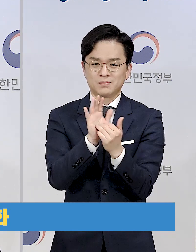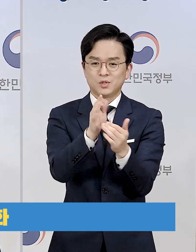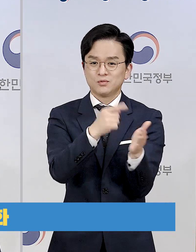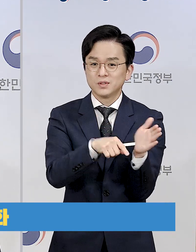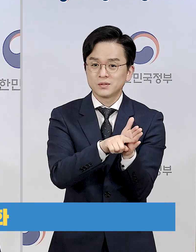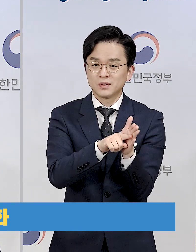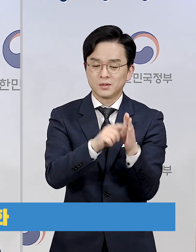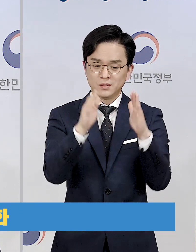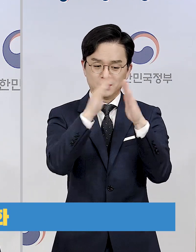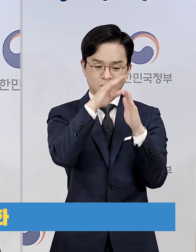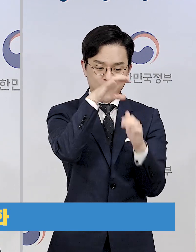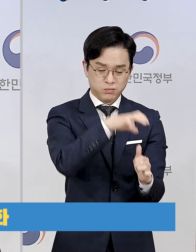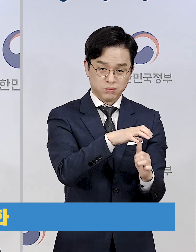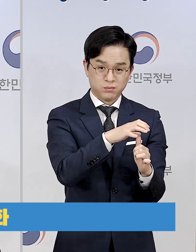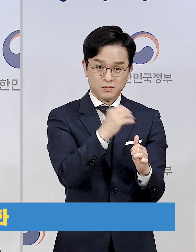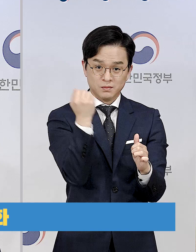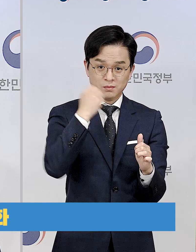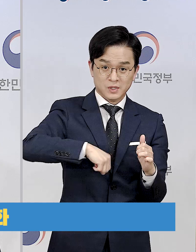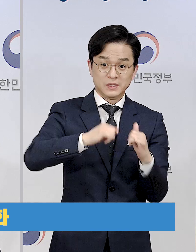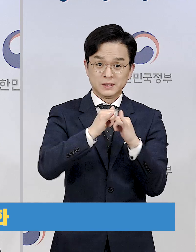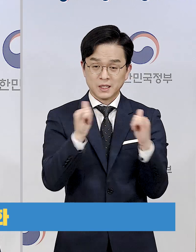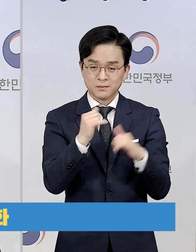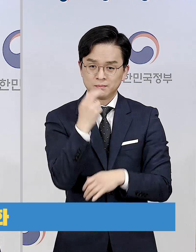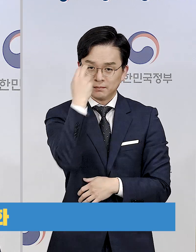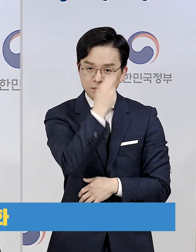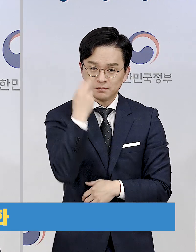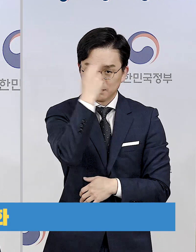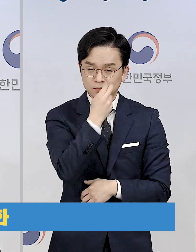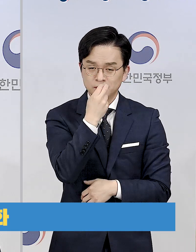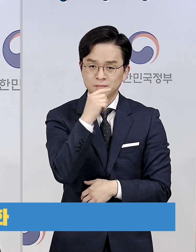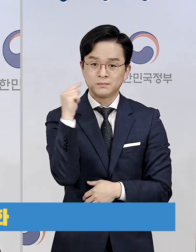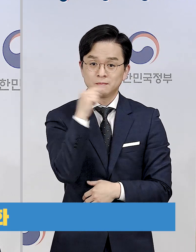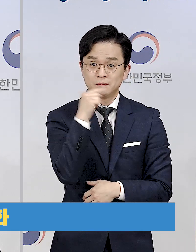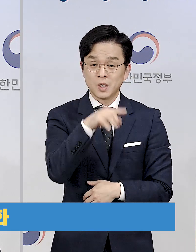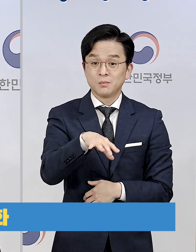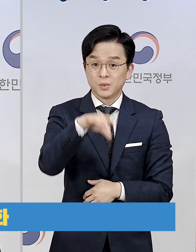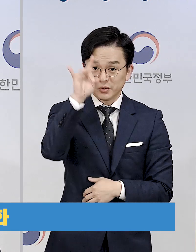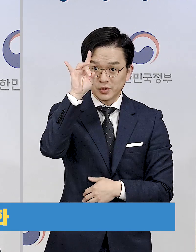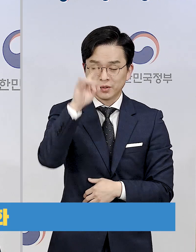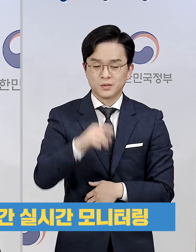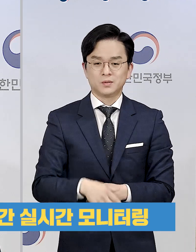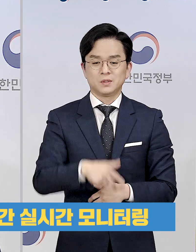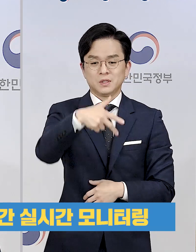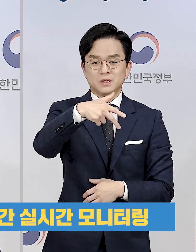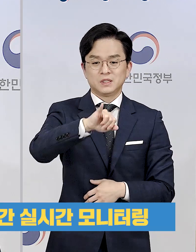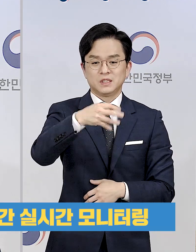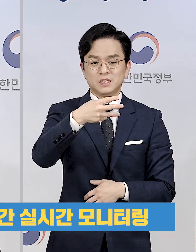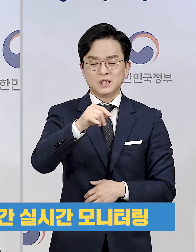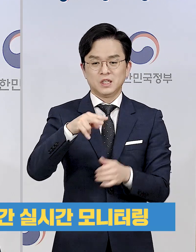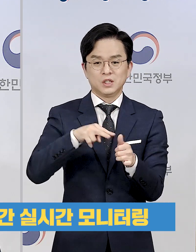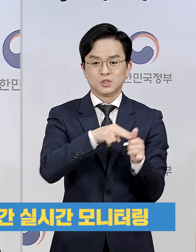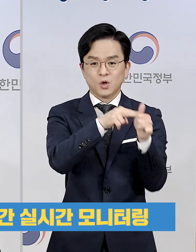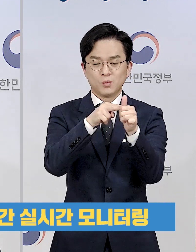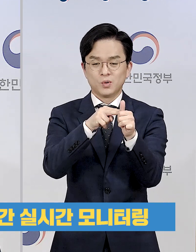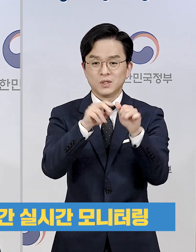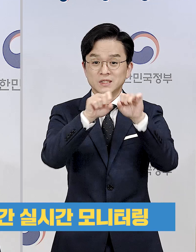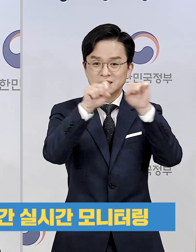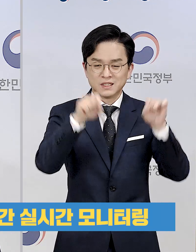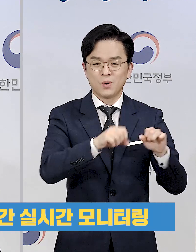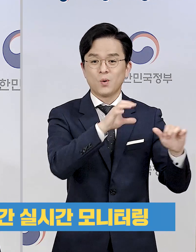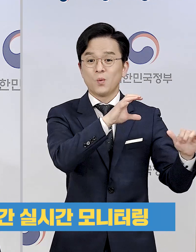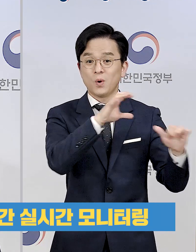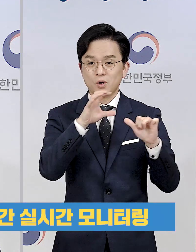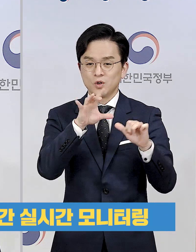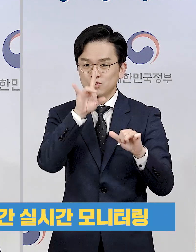감염을 차단하기 위해 자가격리 이탈자에 대한 관리를 강화해 나가고 있습니다. 먼저 지리정보 시스템 통합